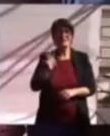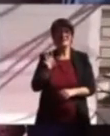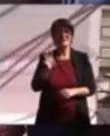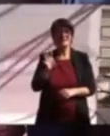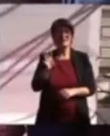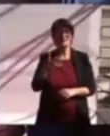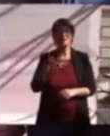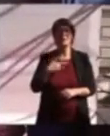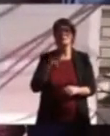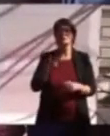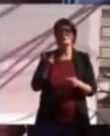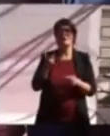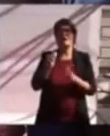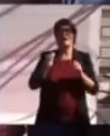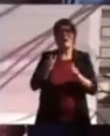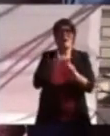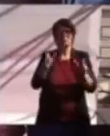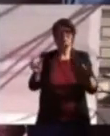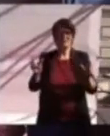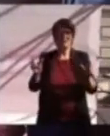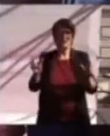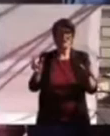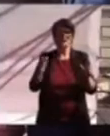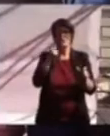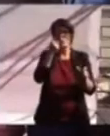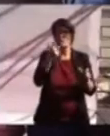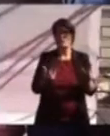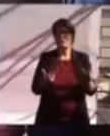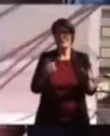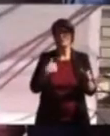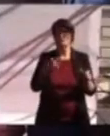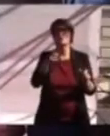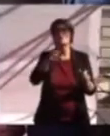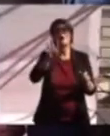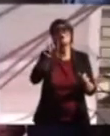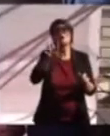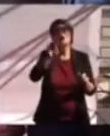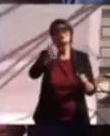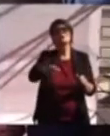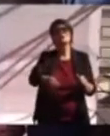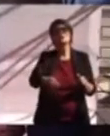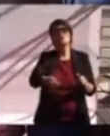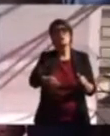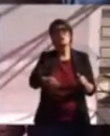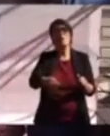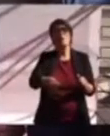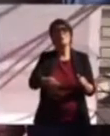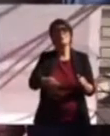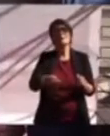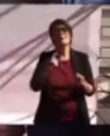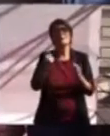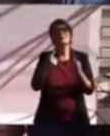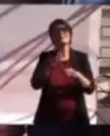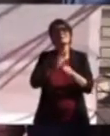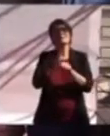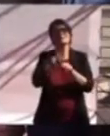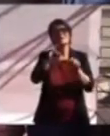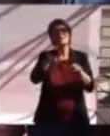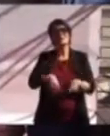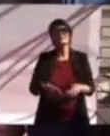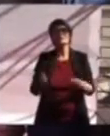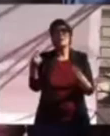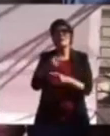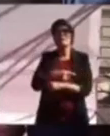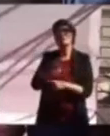abitanti ea 5 mila casi più o meno la repubblica ceca con molti nostri meno abitanti